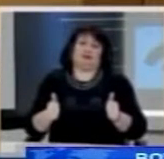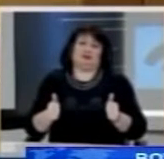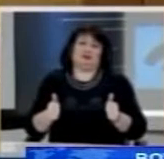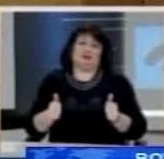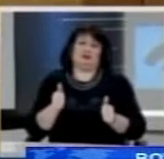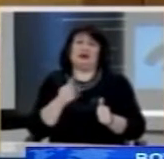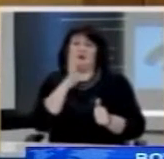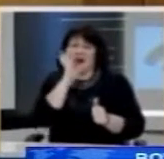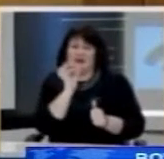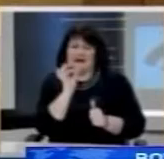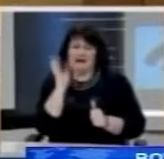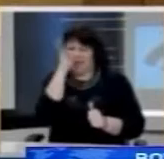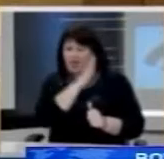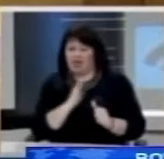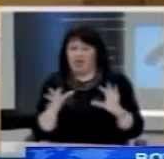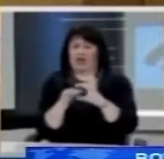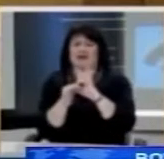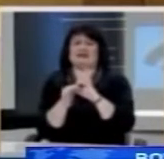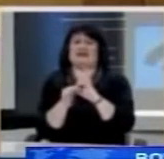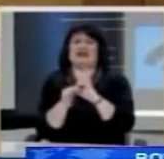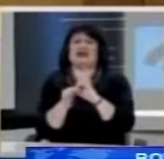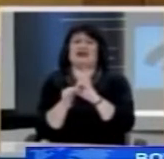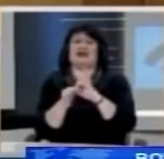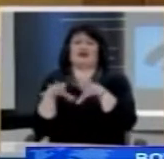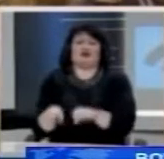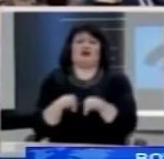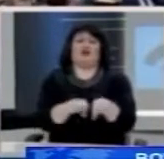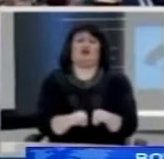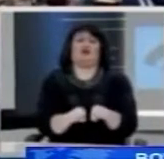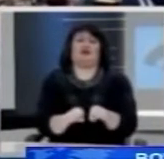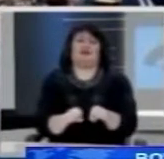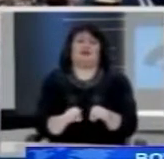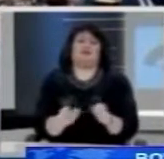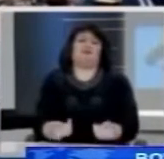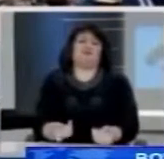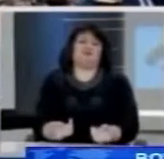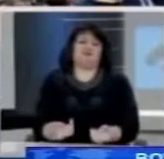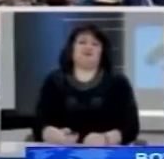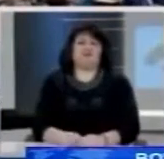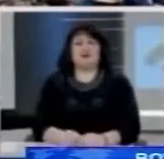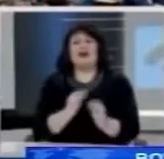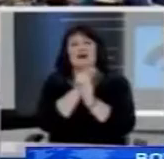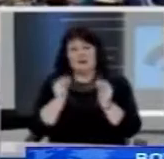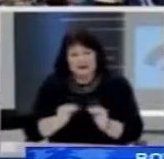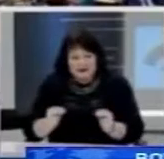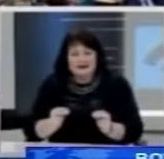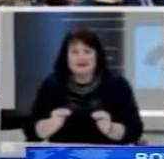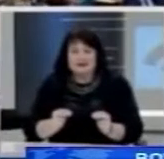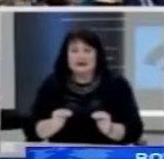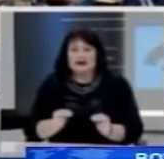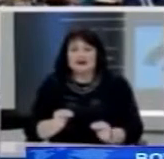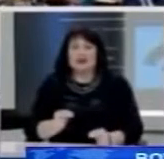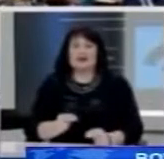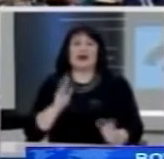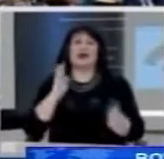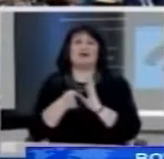παραμένουν συνέτεροι στην ομή της εξουσίας. Και τελικά να διεκπερώνεται σε